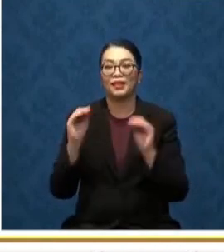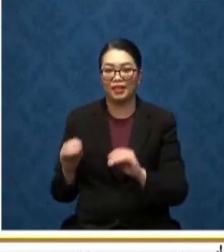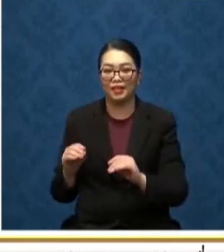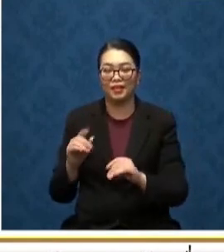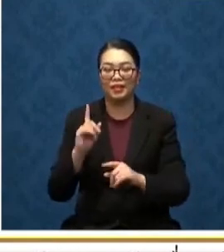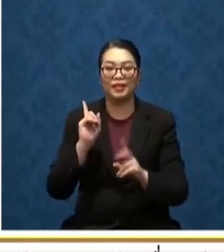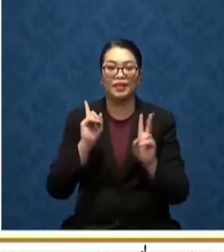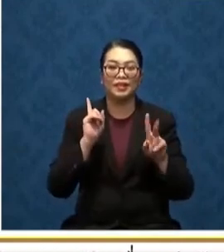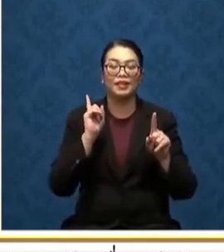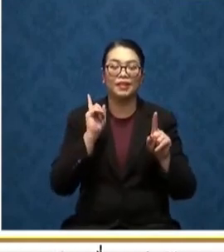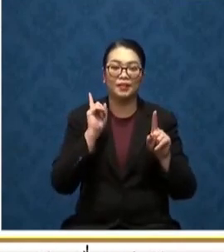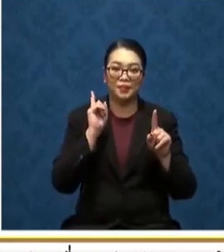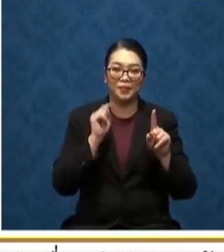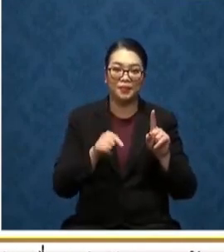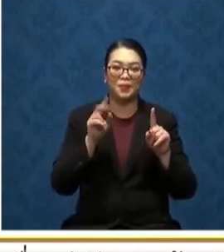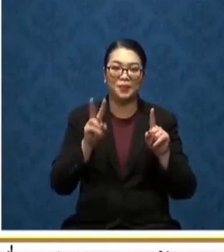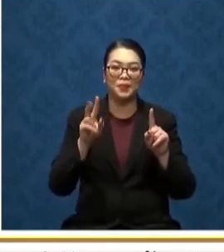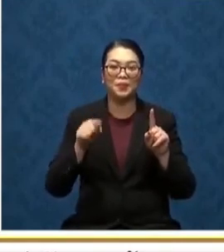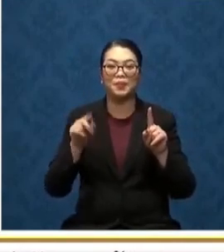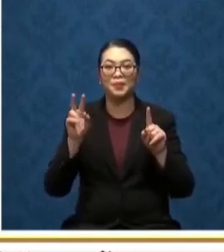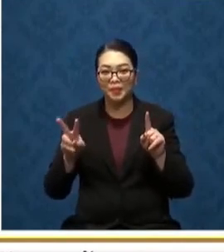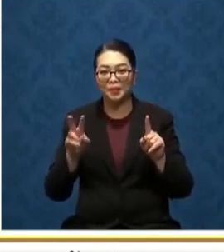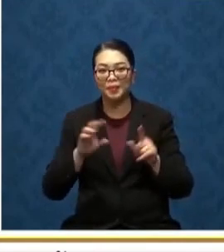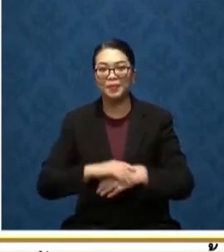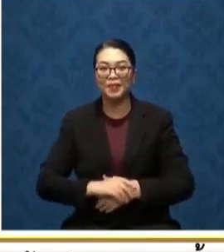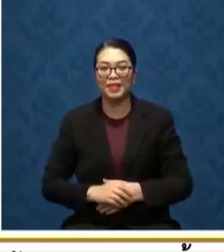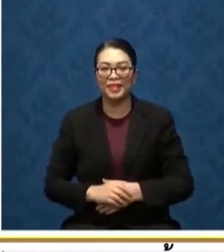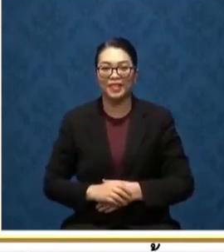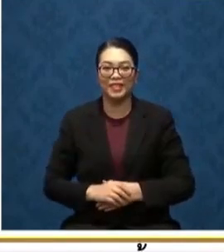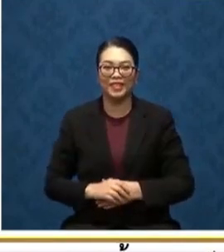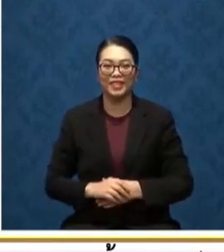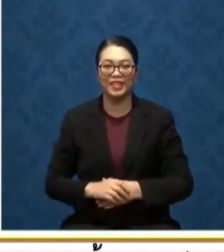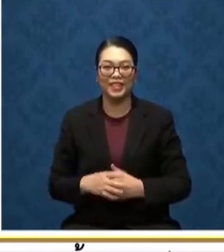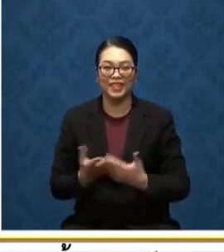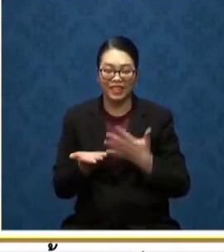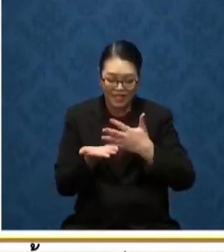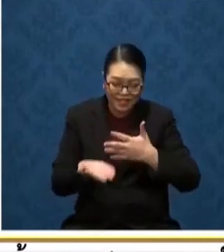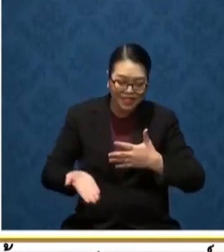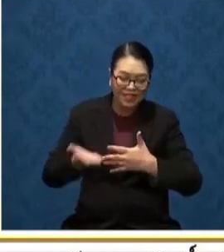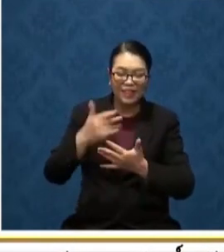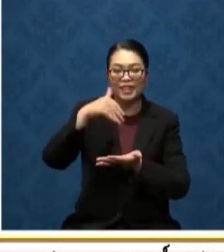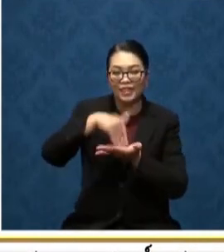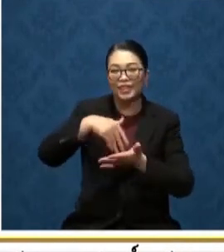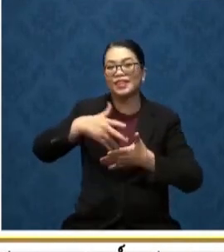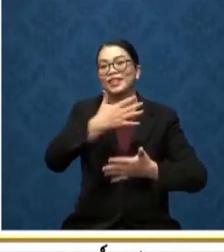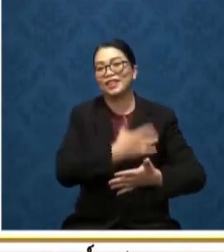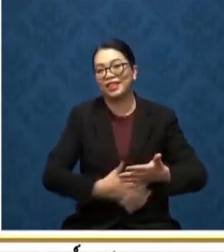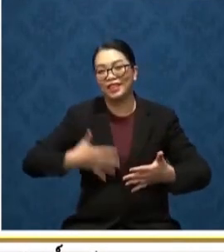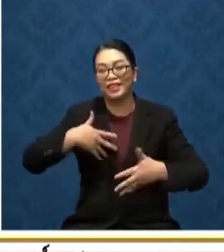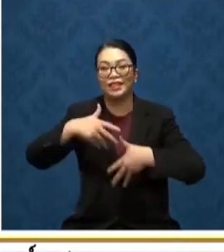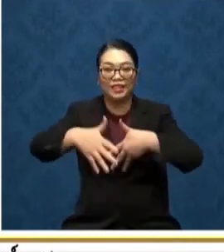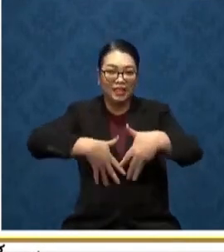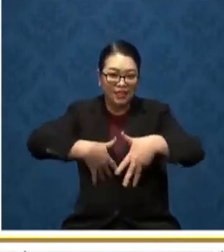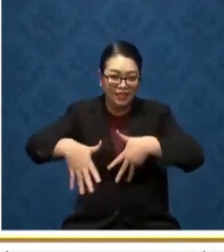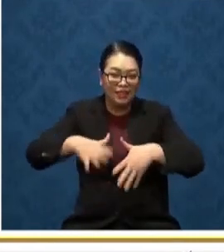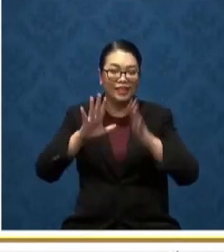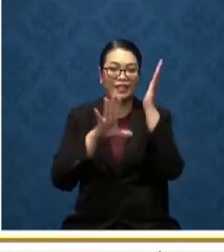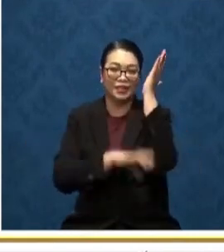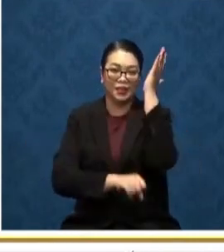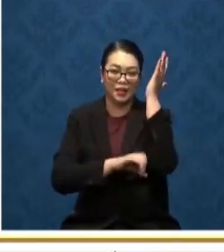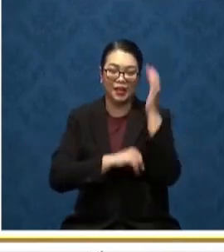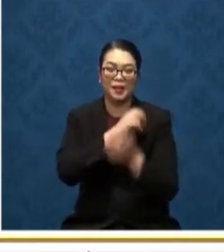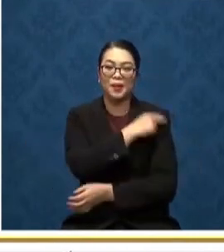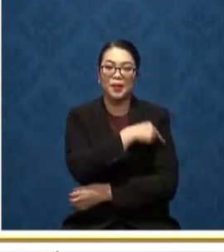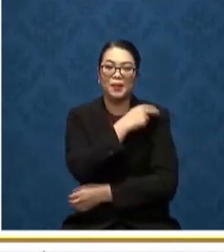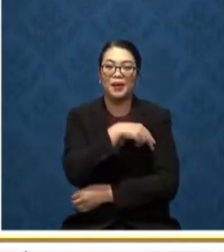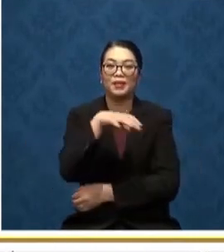กระทู 1.2.2 ครับเรื่องขอใหยกฐานะศูนยสุขภาพชุมชนเมืองสงขารงบิยาบลส